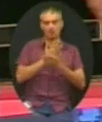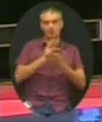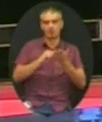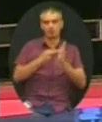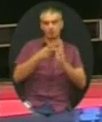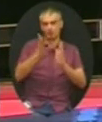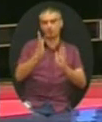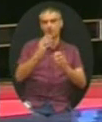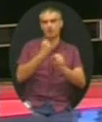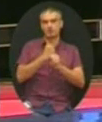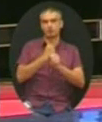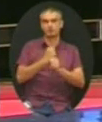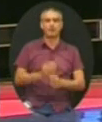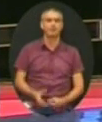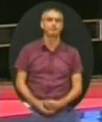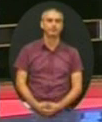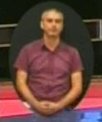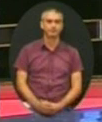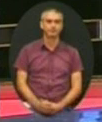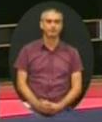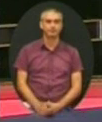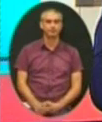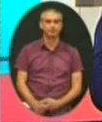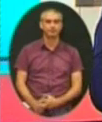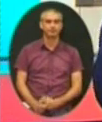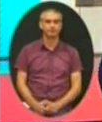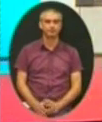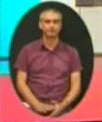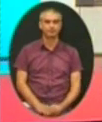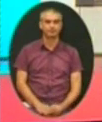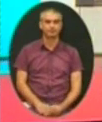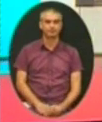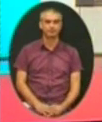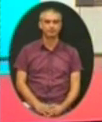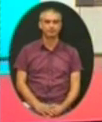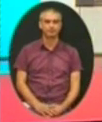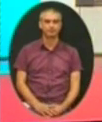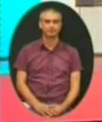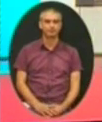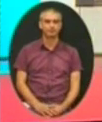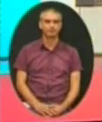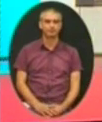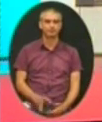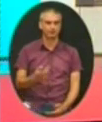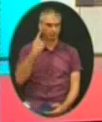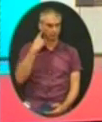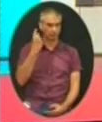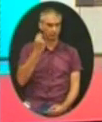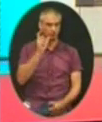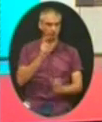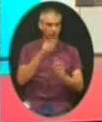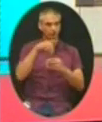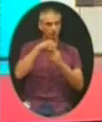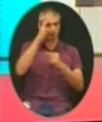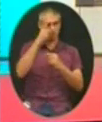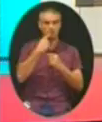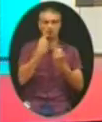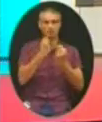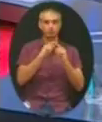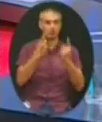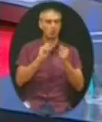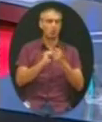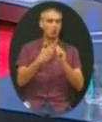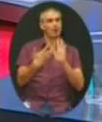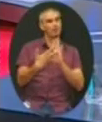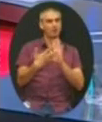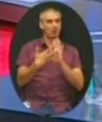וכך היא עושה. כן. אני רוצה לשאול אותך, האם אתה שומע קולות שמדברים קצת אחרת בתוך הליכוד, או מעבירים